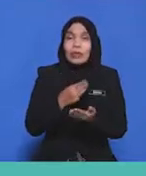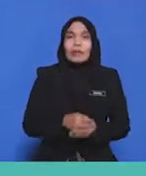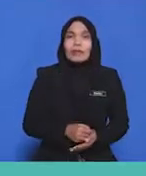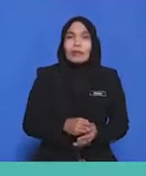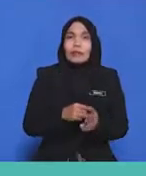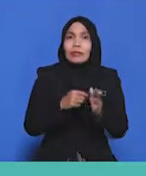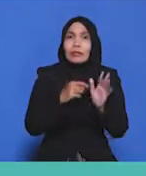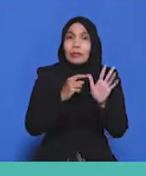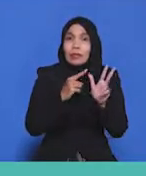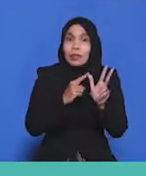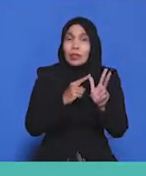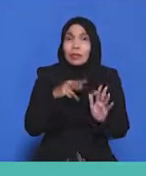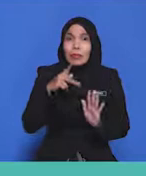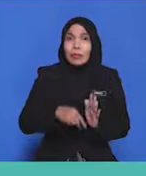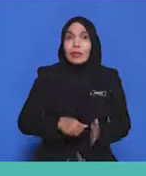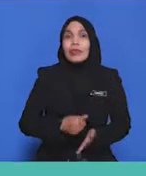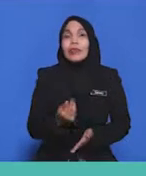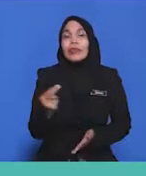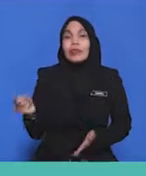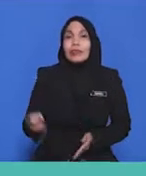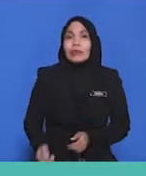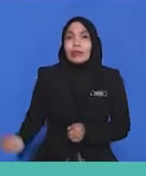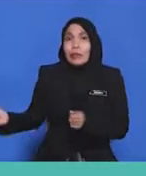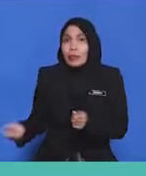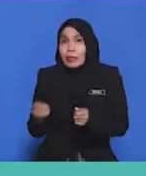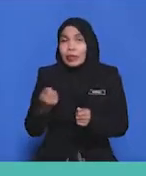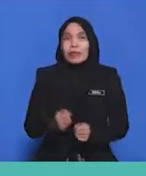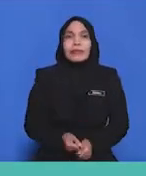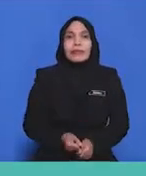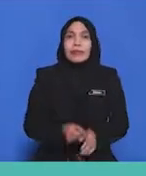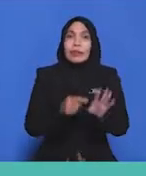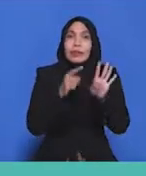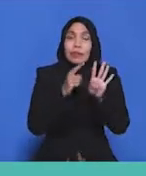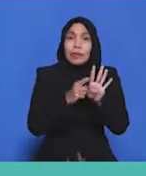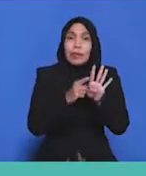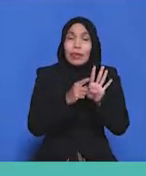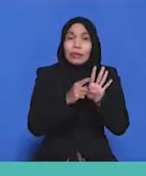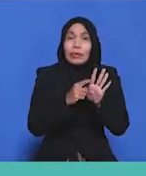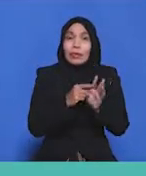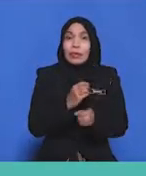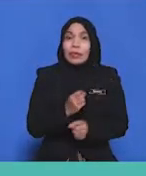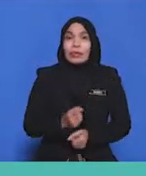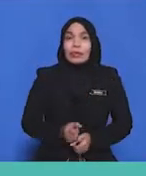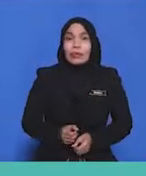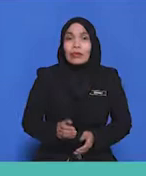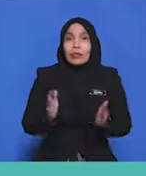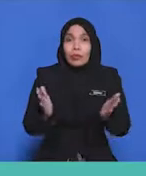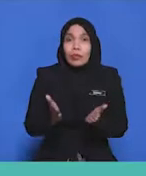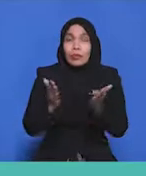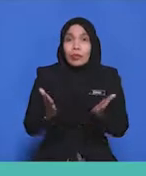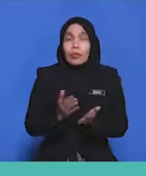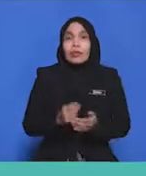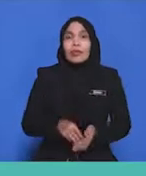dan sokongan moral telah menyebabkan 5 orang anak Datuk Sidik berkecimpung dalam sukan